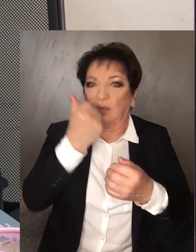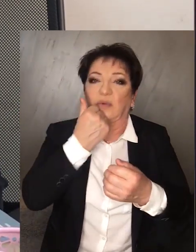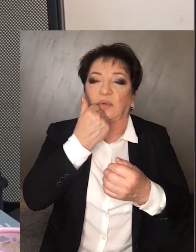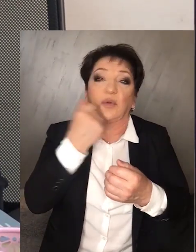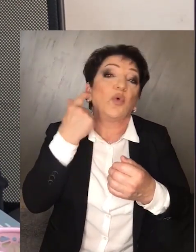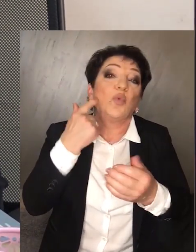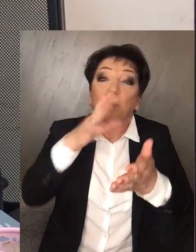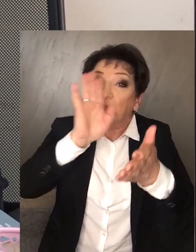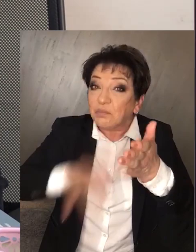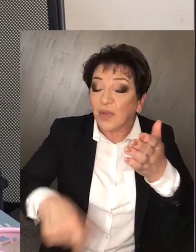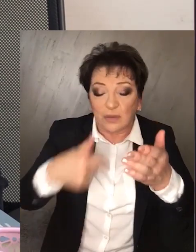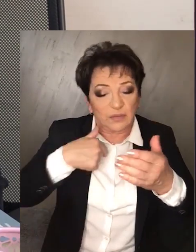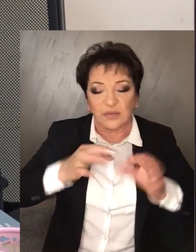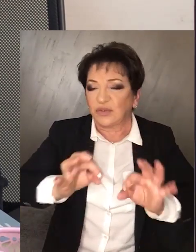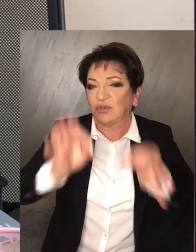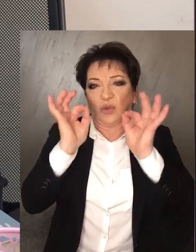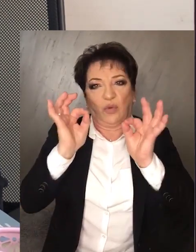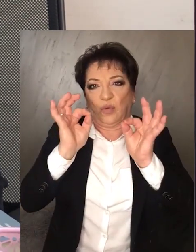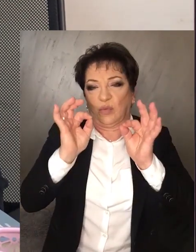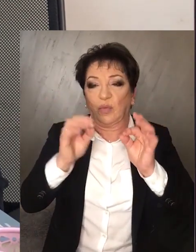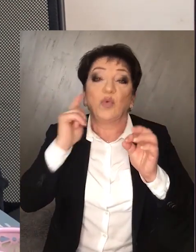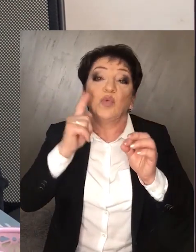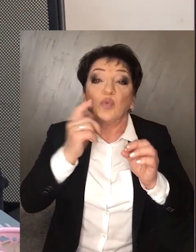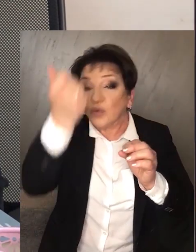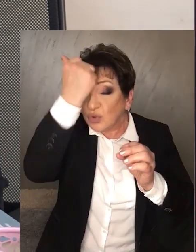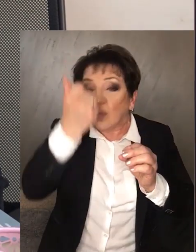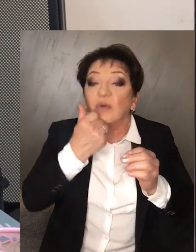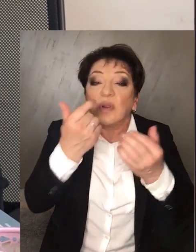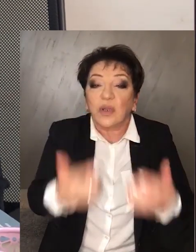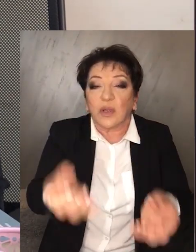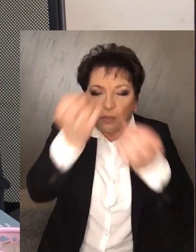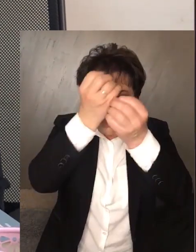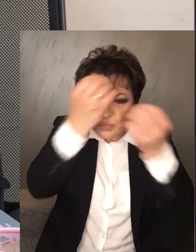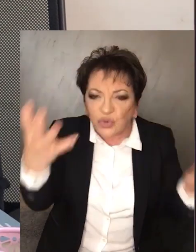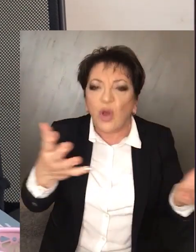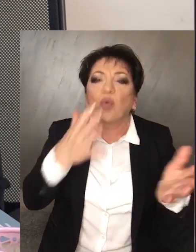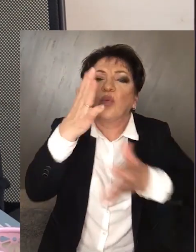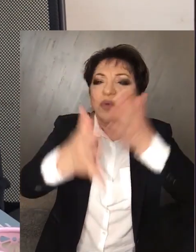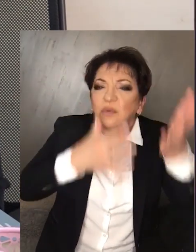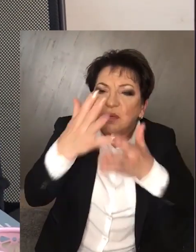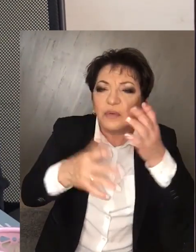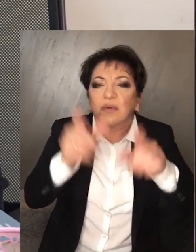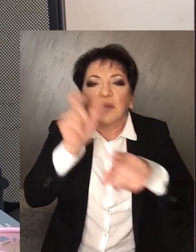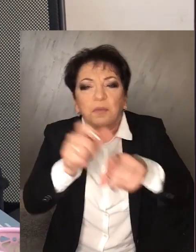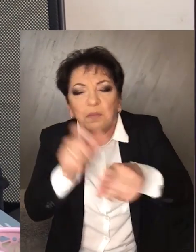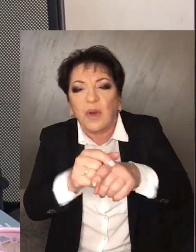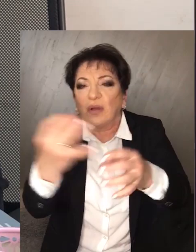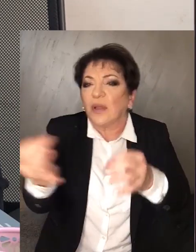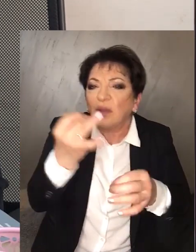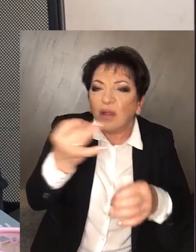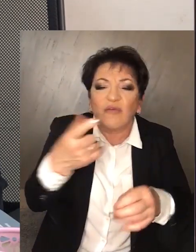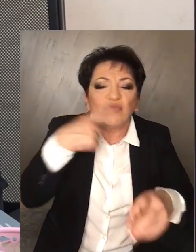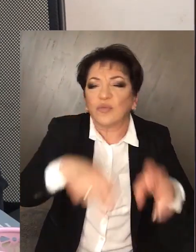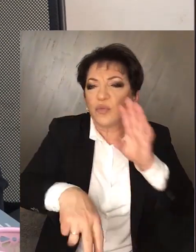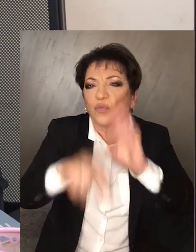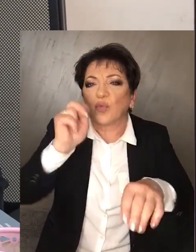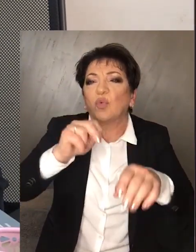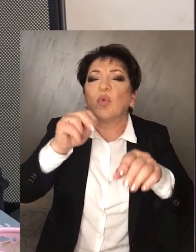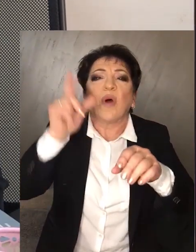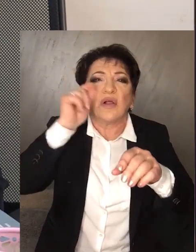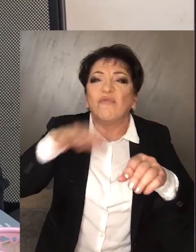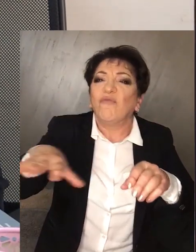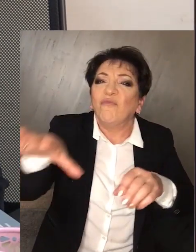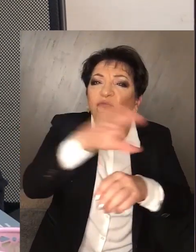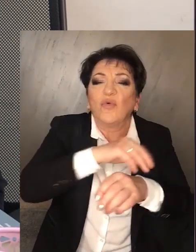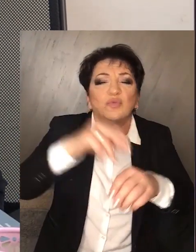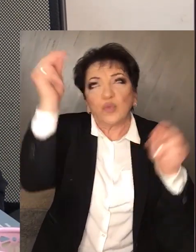հաջողության գրավականը խուլերն են։ Իմ դպրոցը իրանցից է։ Իրանց հետ կապված, իրանց մշակույթի